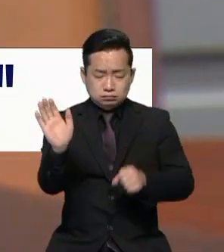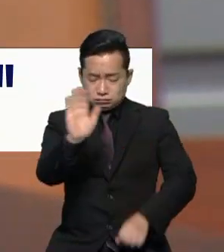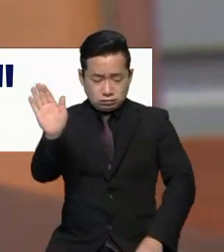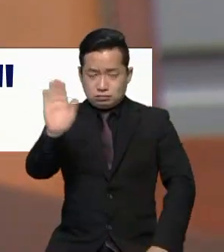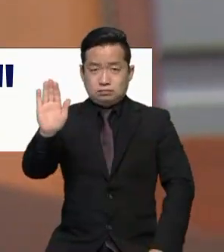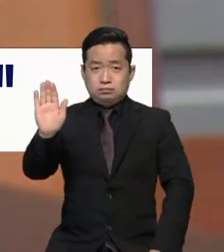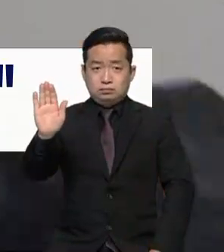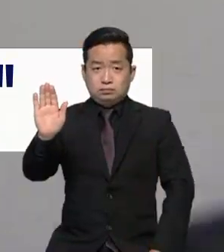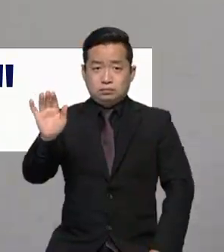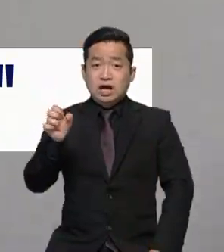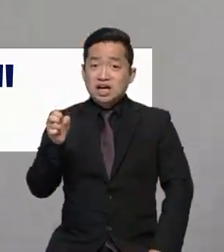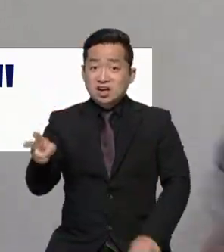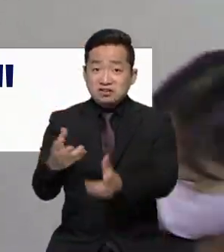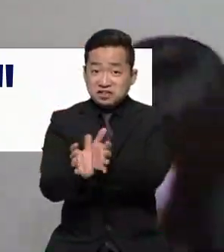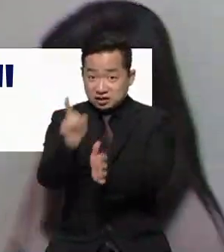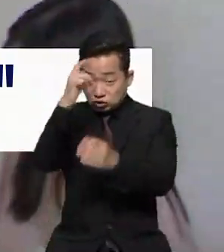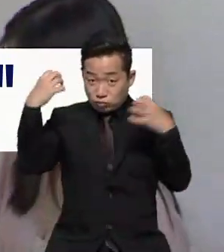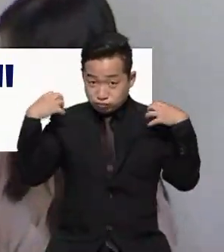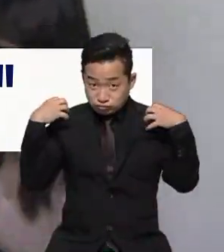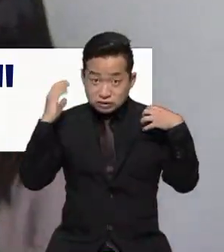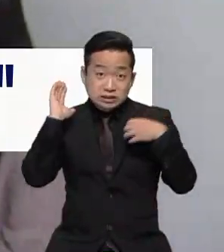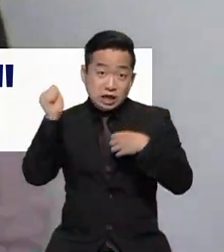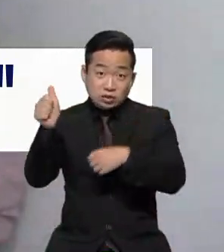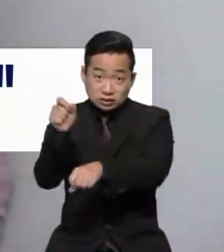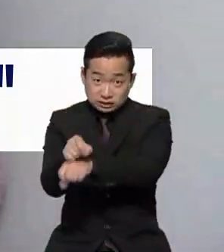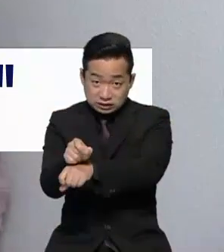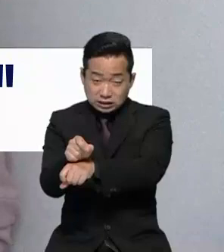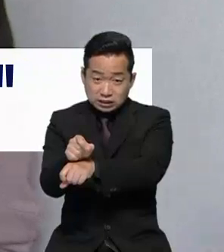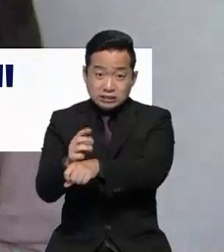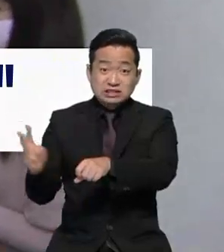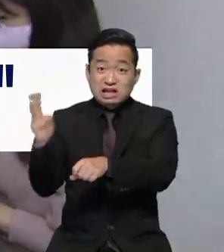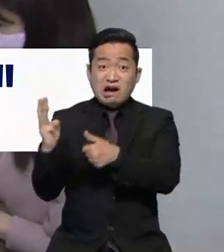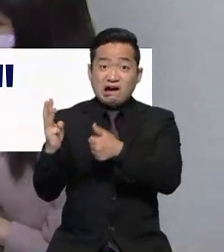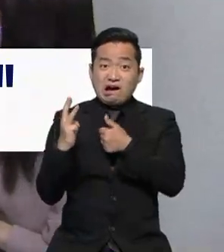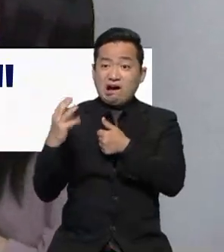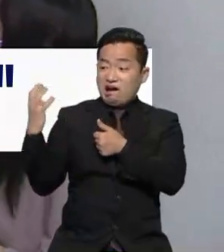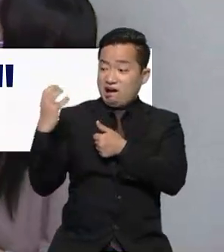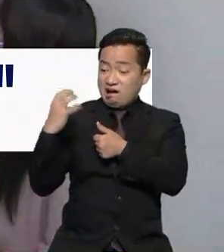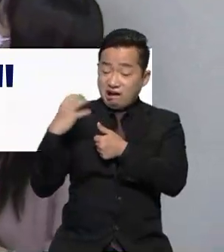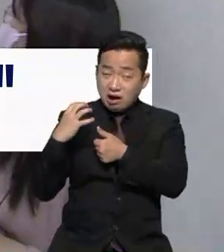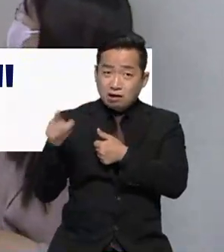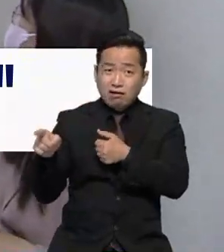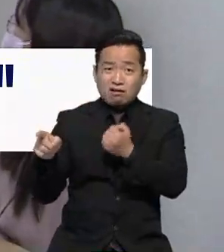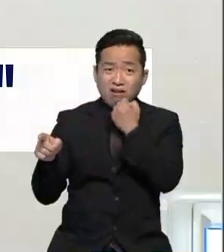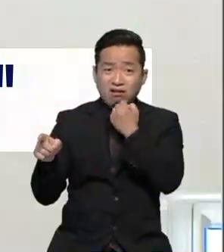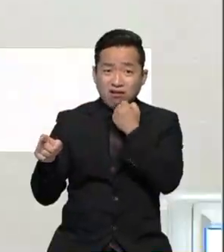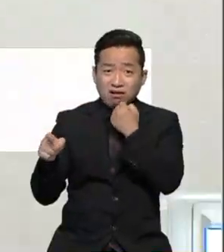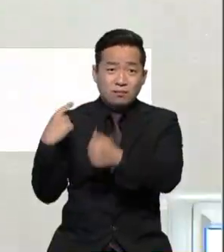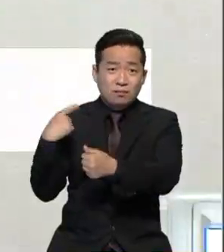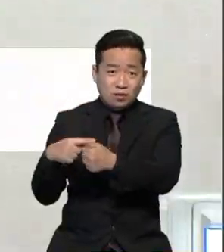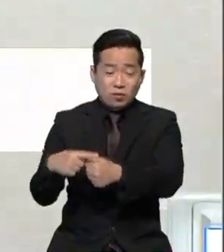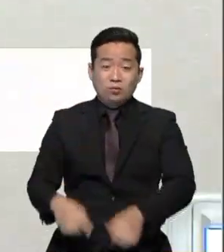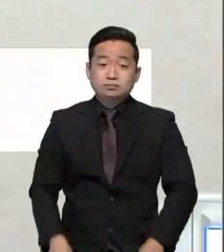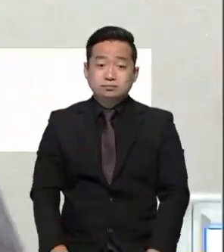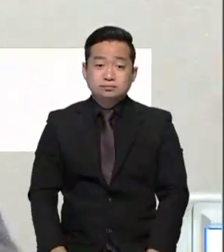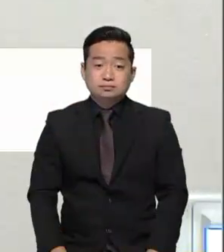일이라며 여당과 정부, 대통령실이 한꺼번에 달려들어 자신을 때리고 있다고 비판했습니다.